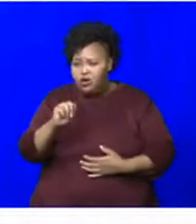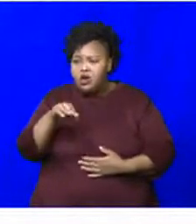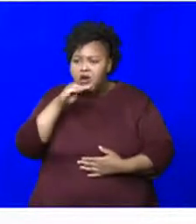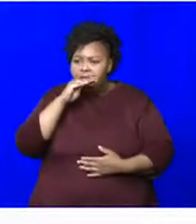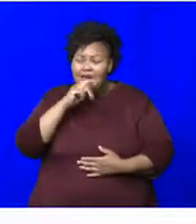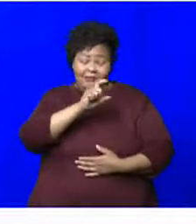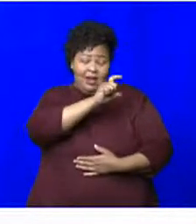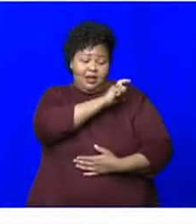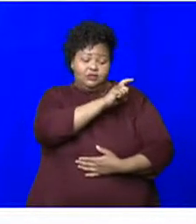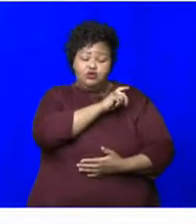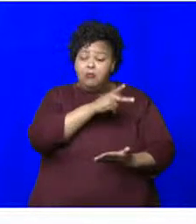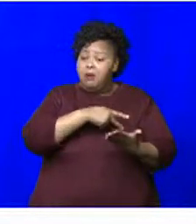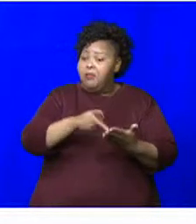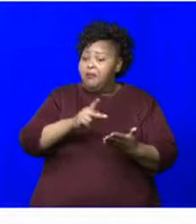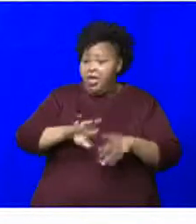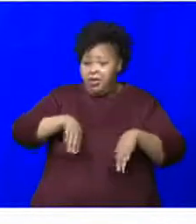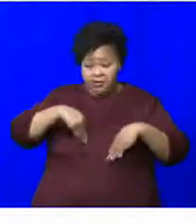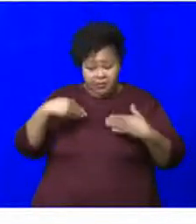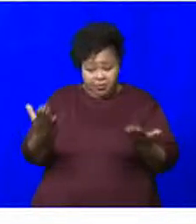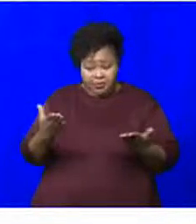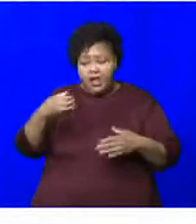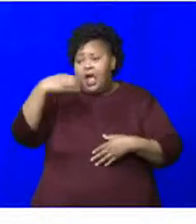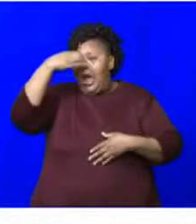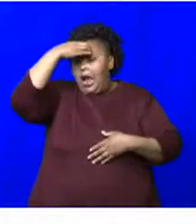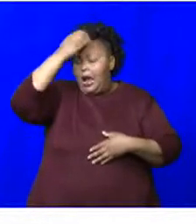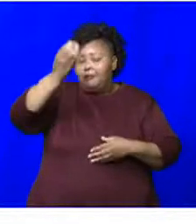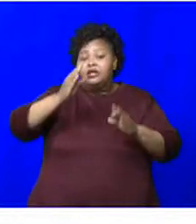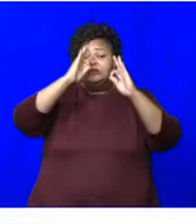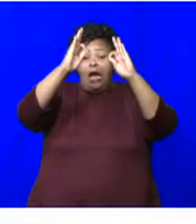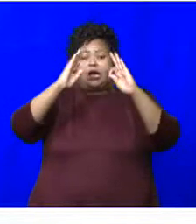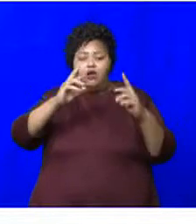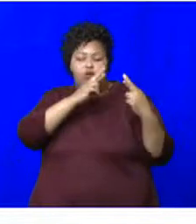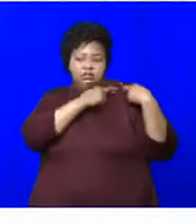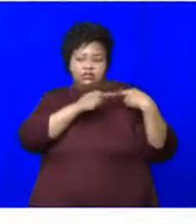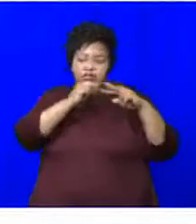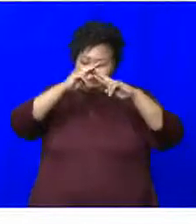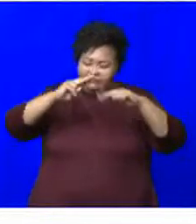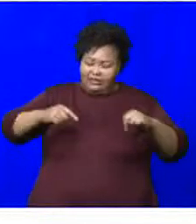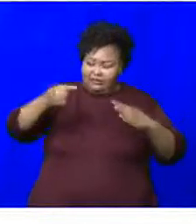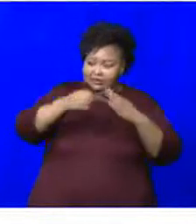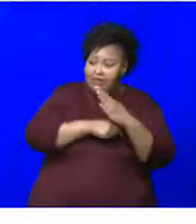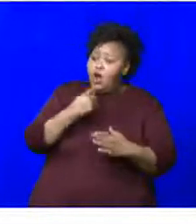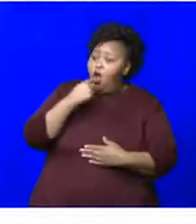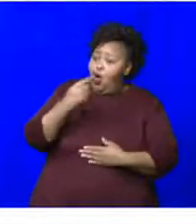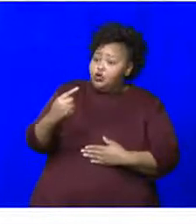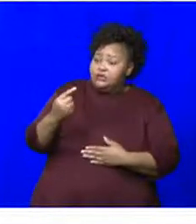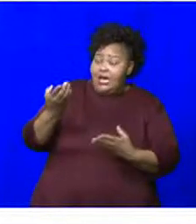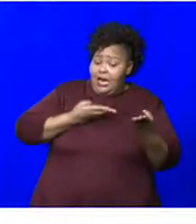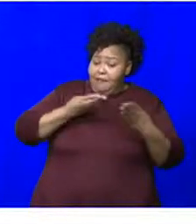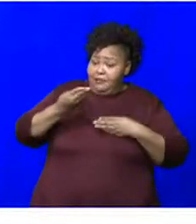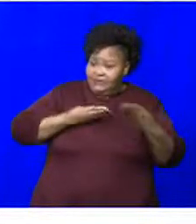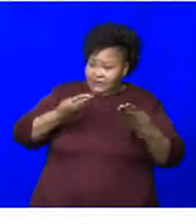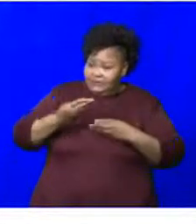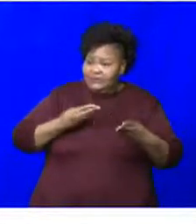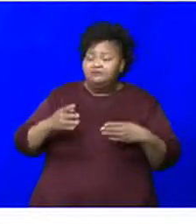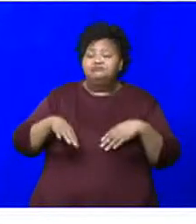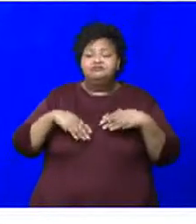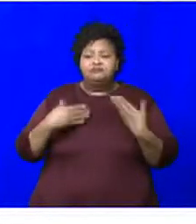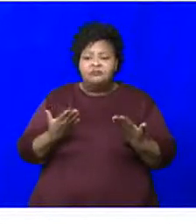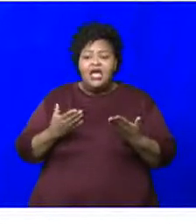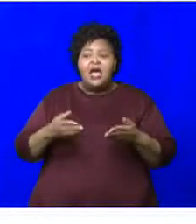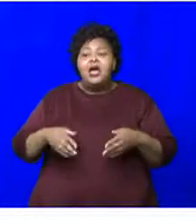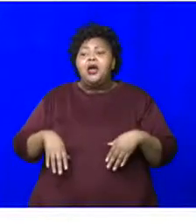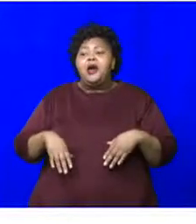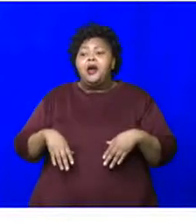Lokukhalisa umcwaningi mabhuku lomkhulu wahulumende ukuthi le nkampani yemaposi netincingo beyichubeka iyekela